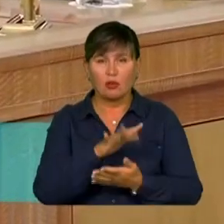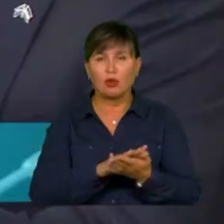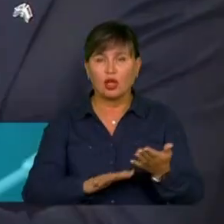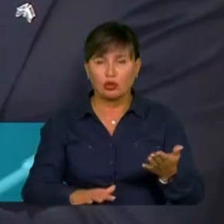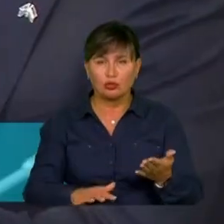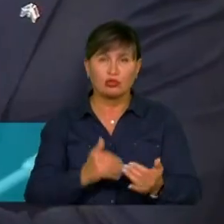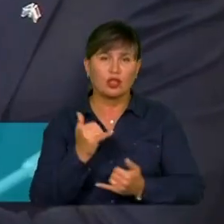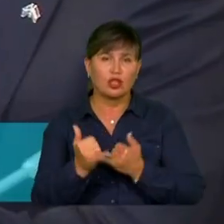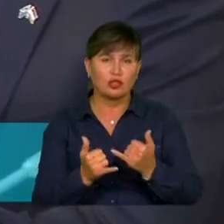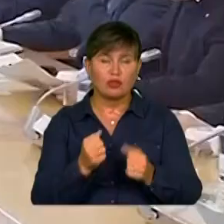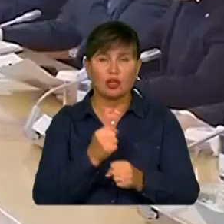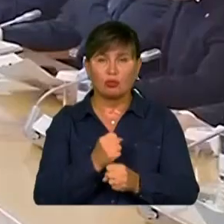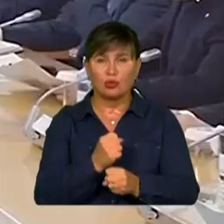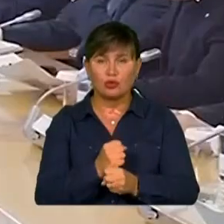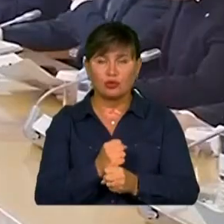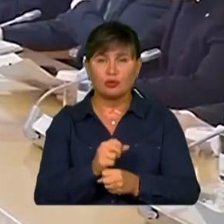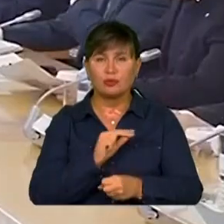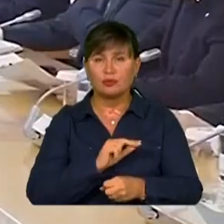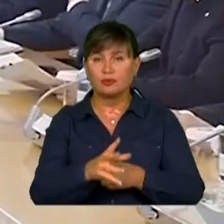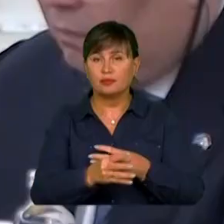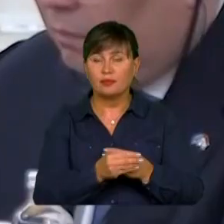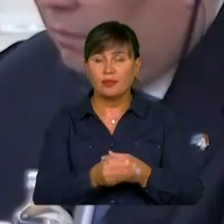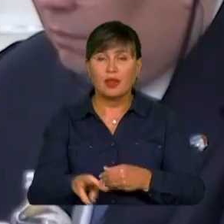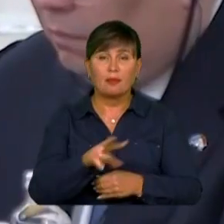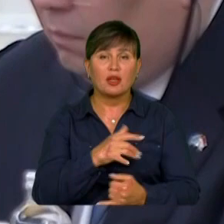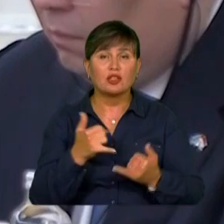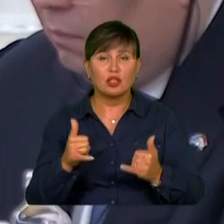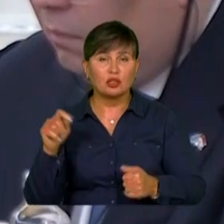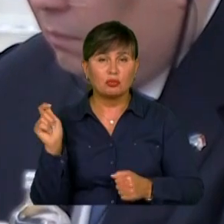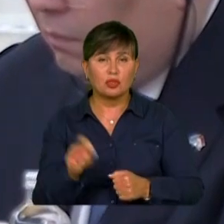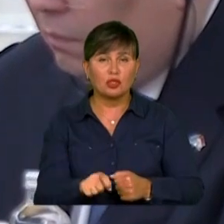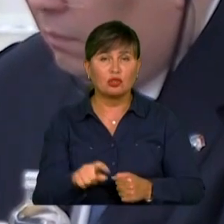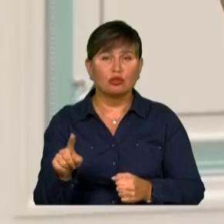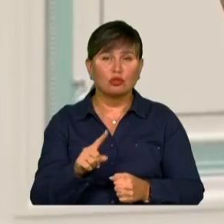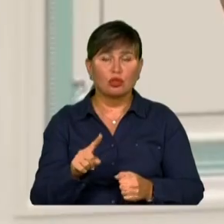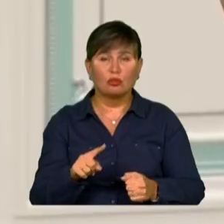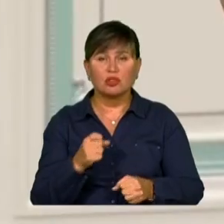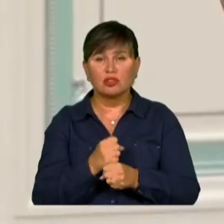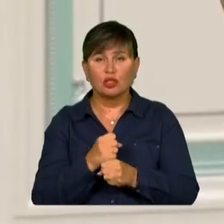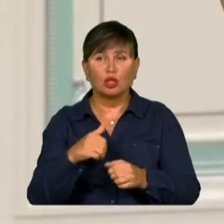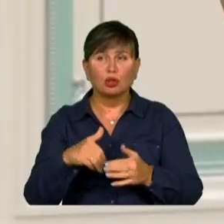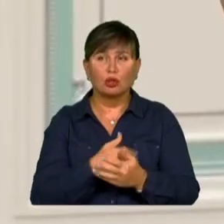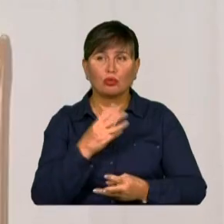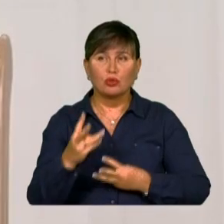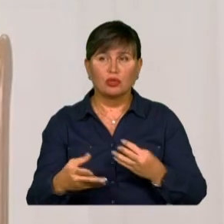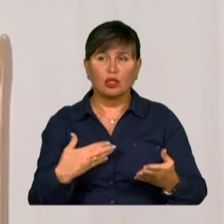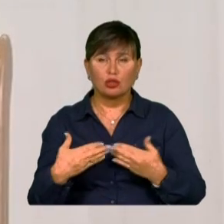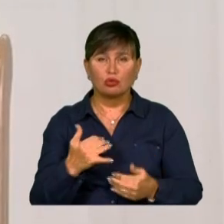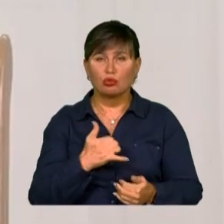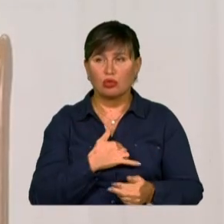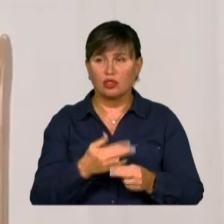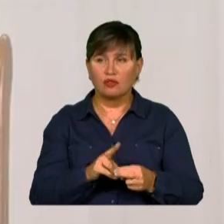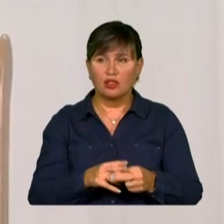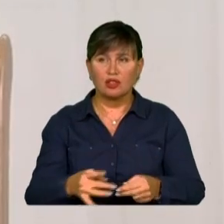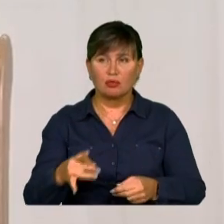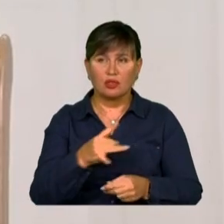продолжить наращивать сотрудничество. Мы сейчас приехали для того, чтобы придать новый импульс отношениям. У нас в этом